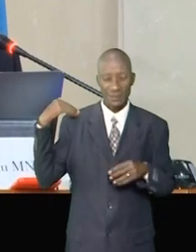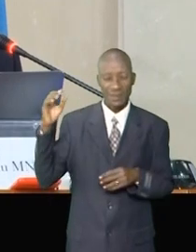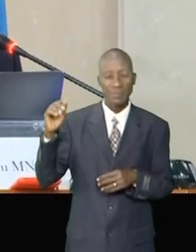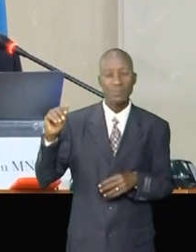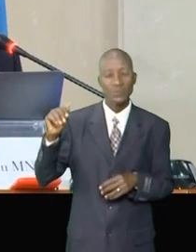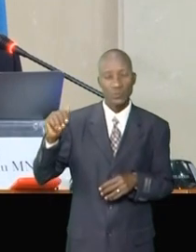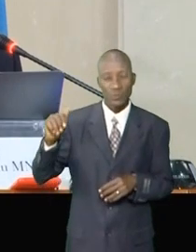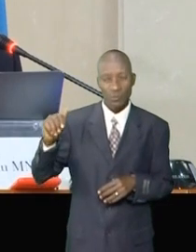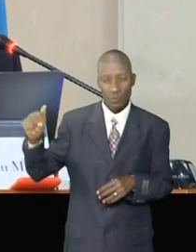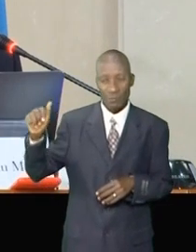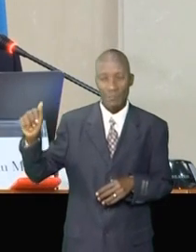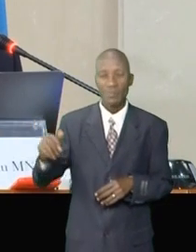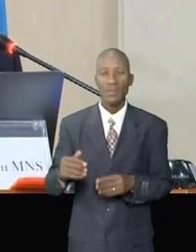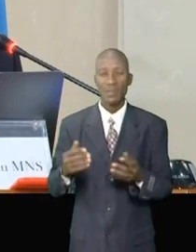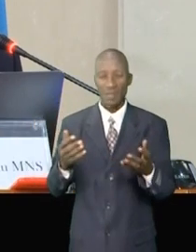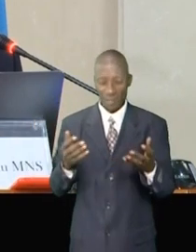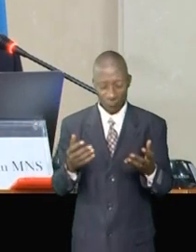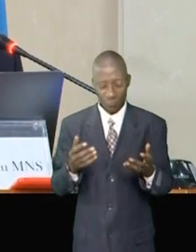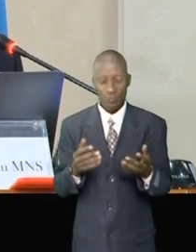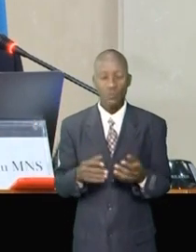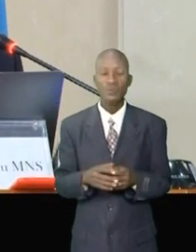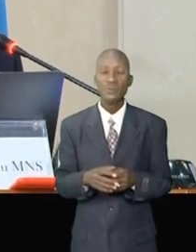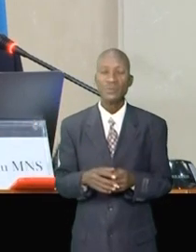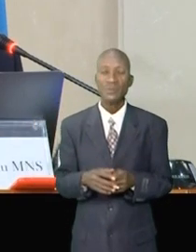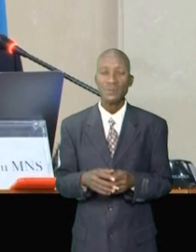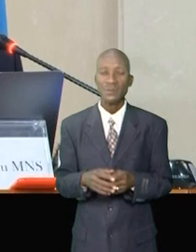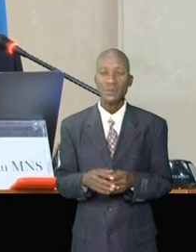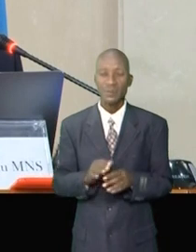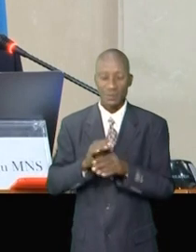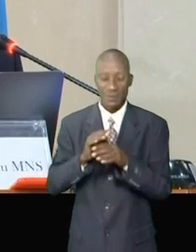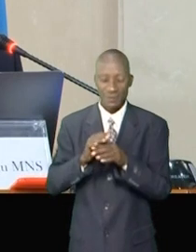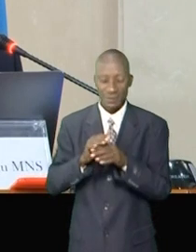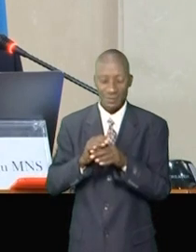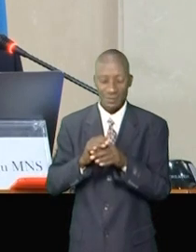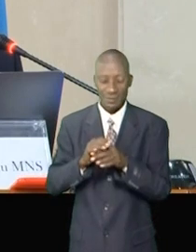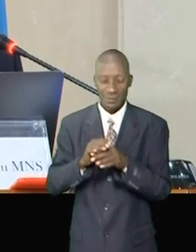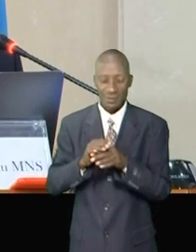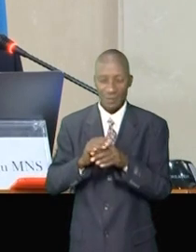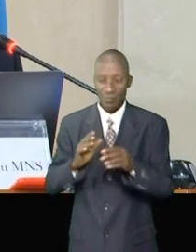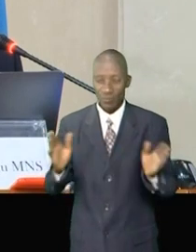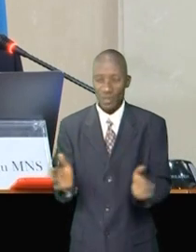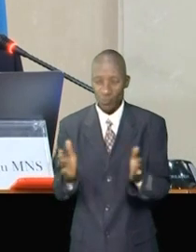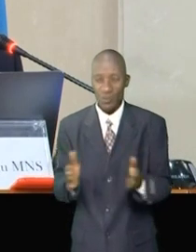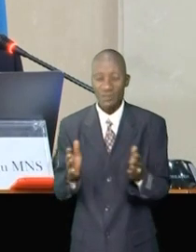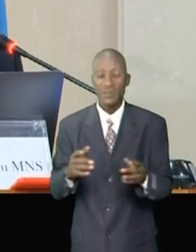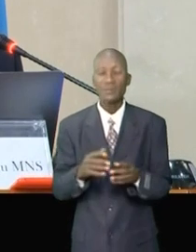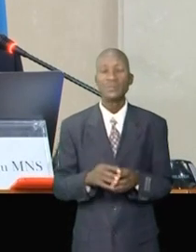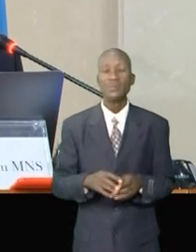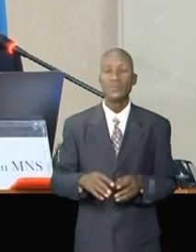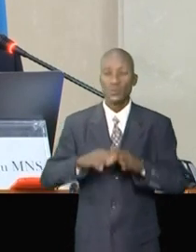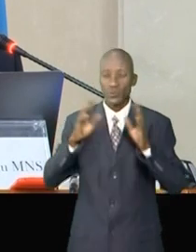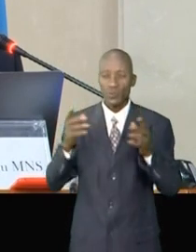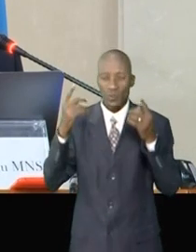en allant résolument à la rencontre de ses homologues des pays frontaliers pour les convier au rétablissement de la relation